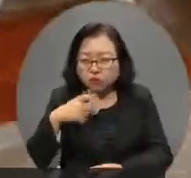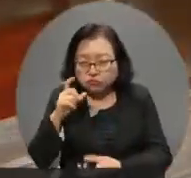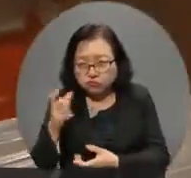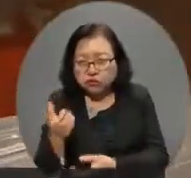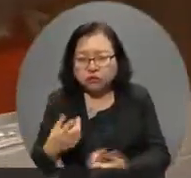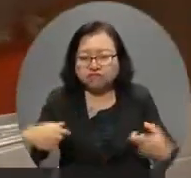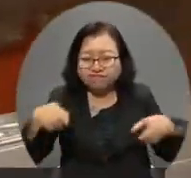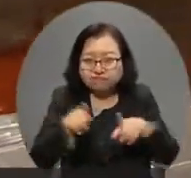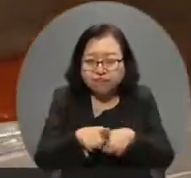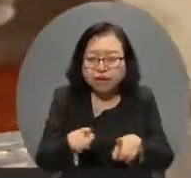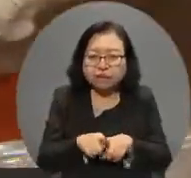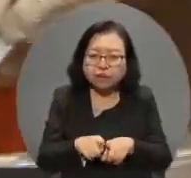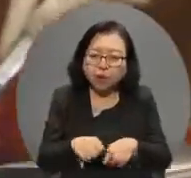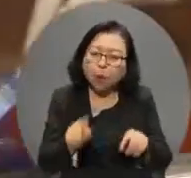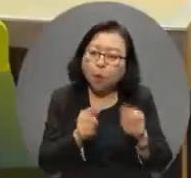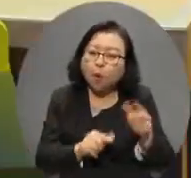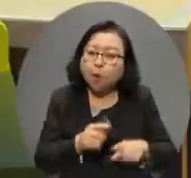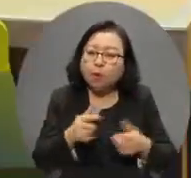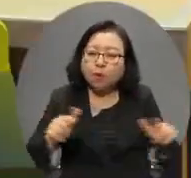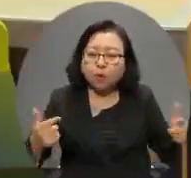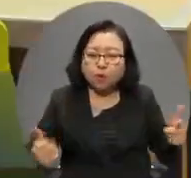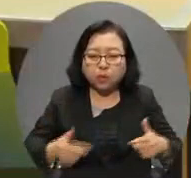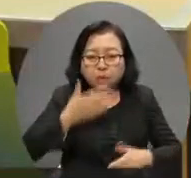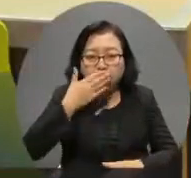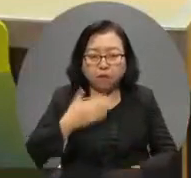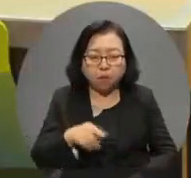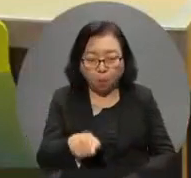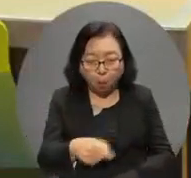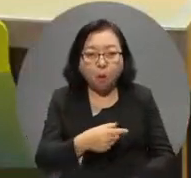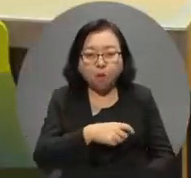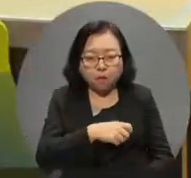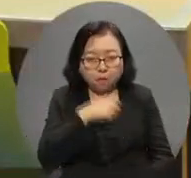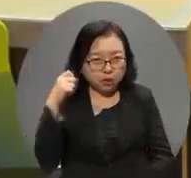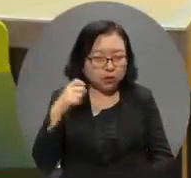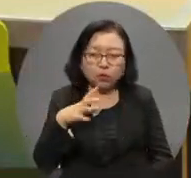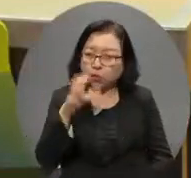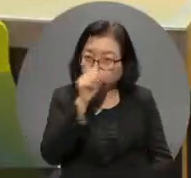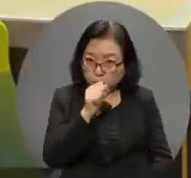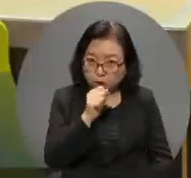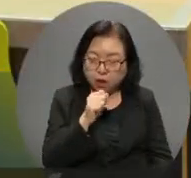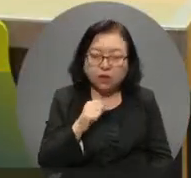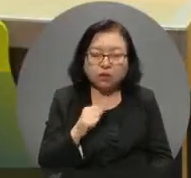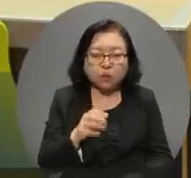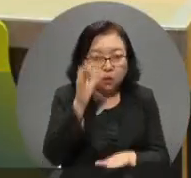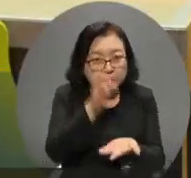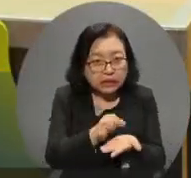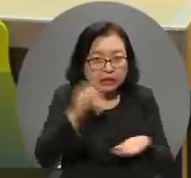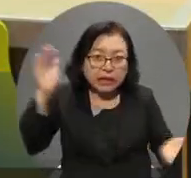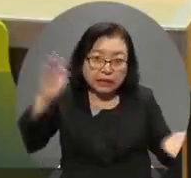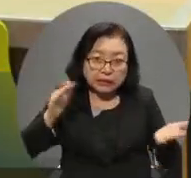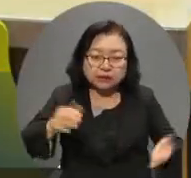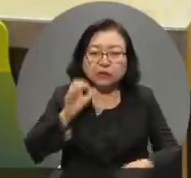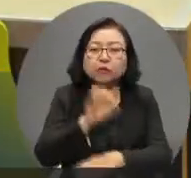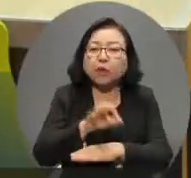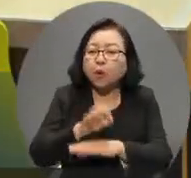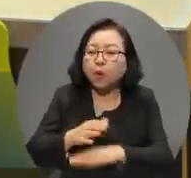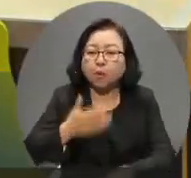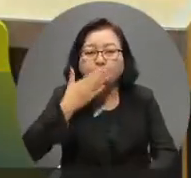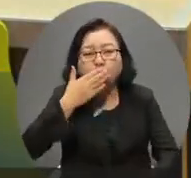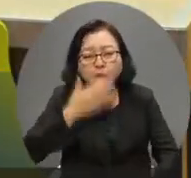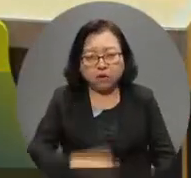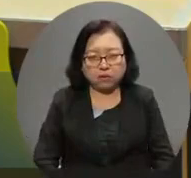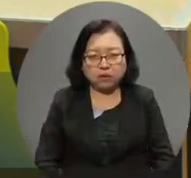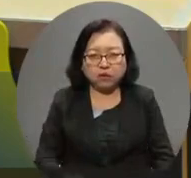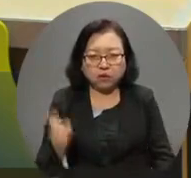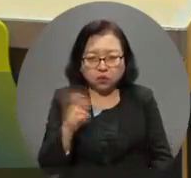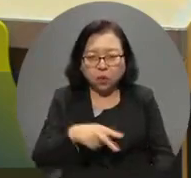알차게 구성됐습니다. 퀄리티가 너무 좋고 또 학생들이 저렴하게 먹을 수 있잖아요. 학생들 입장에서는